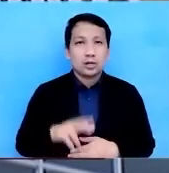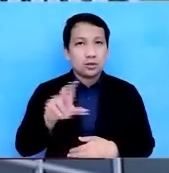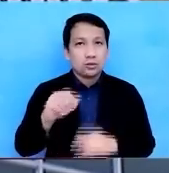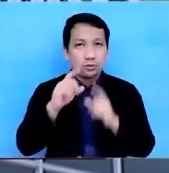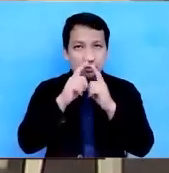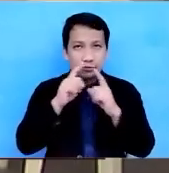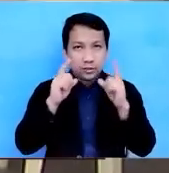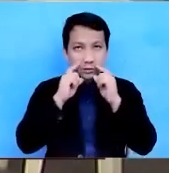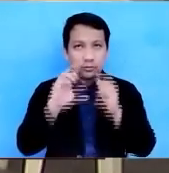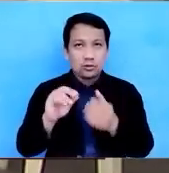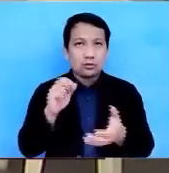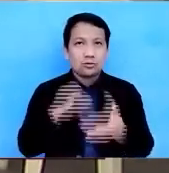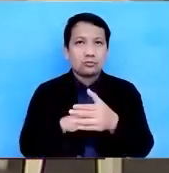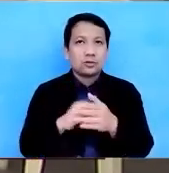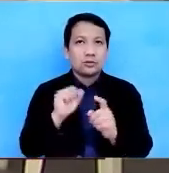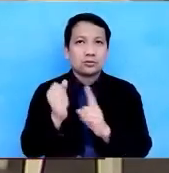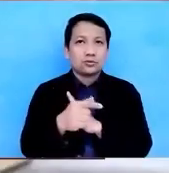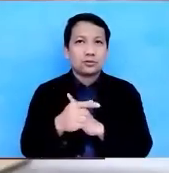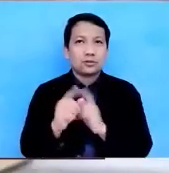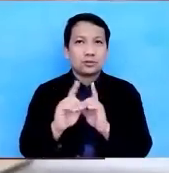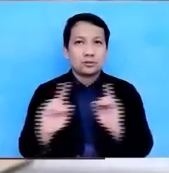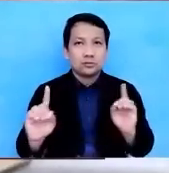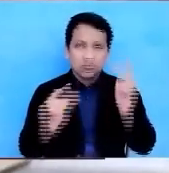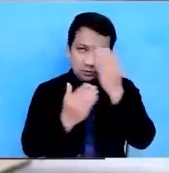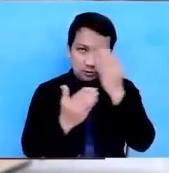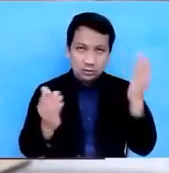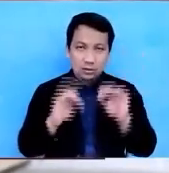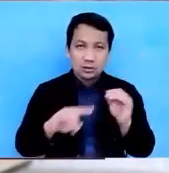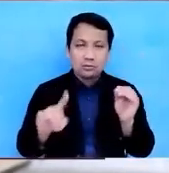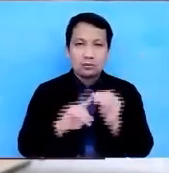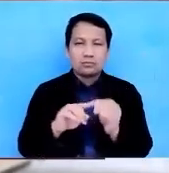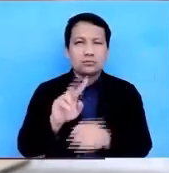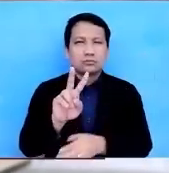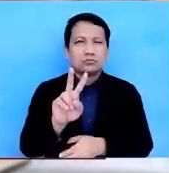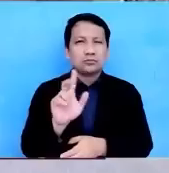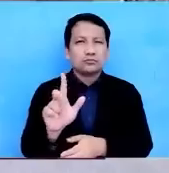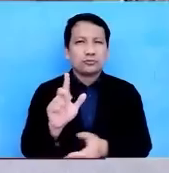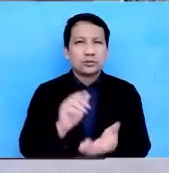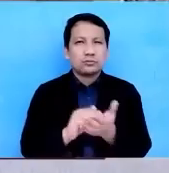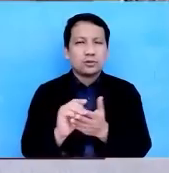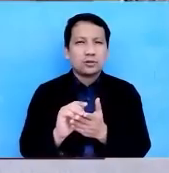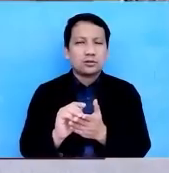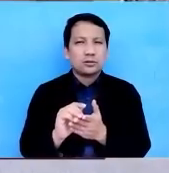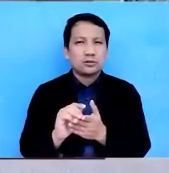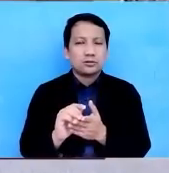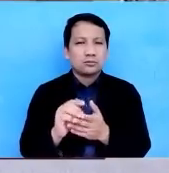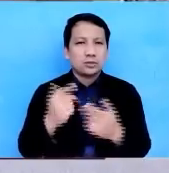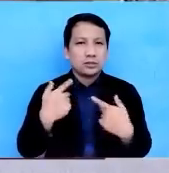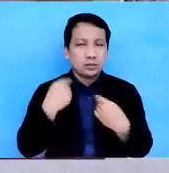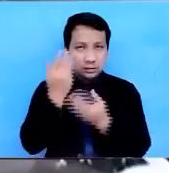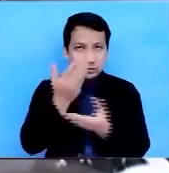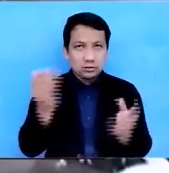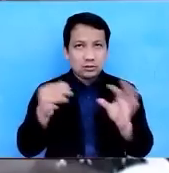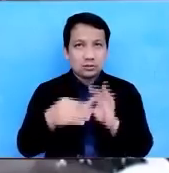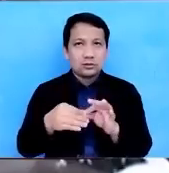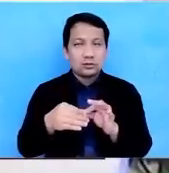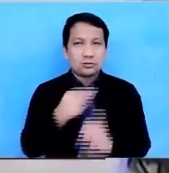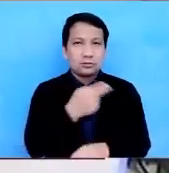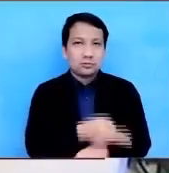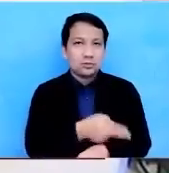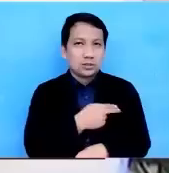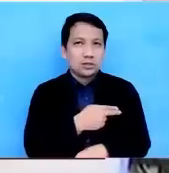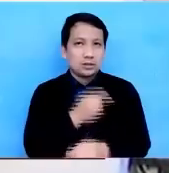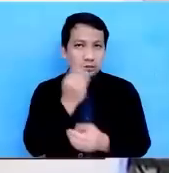no entry at social distancing, bukod sa mga pasyente, may higit 20 pang COVID-19 patients na naka-admit ngayon sa ospital.